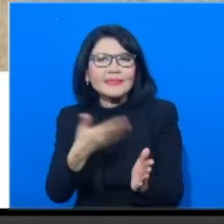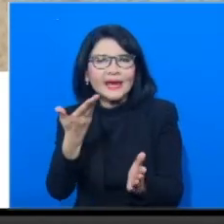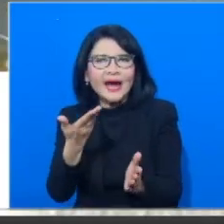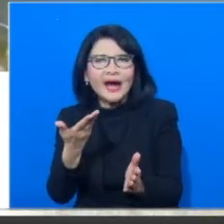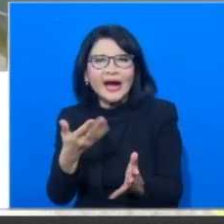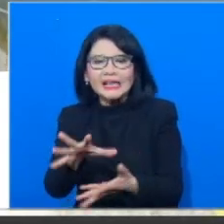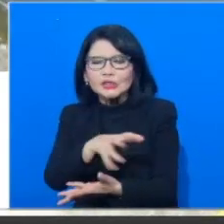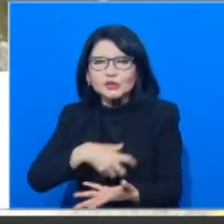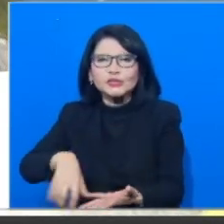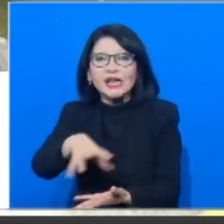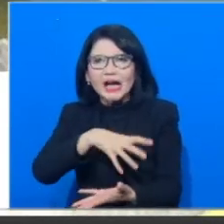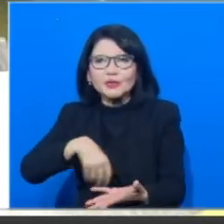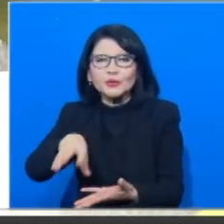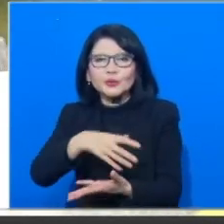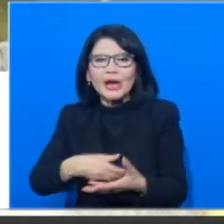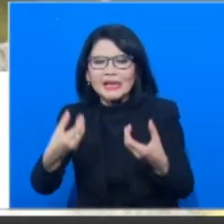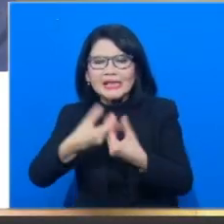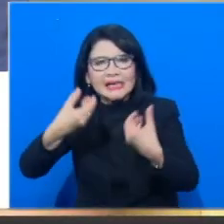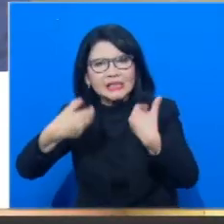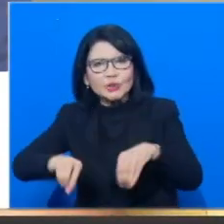hingga adonan tercampur rata dan lembut.